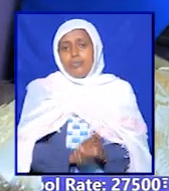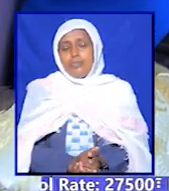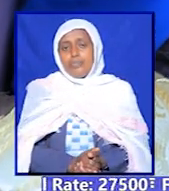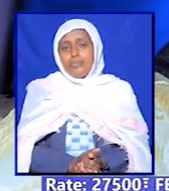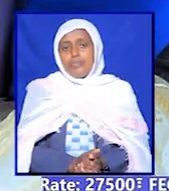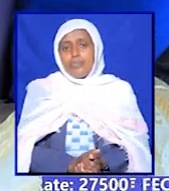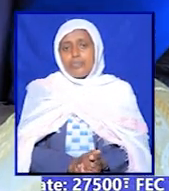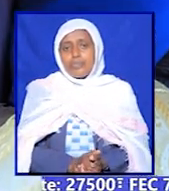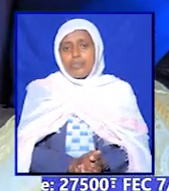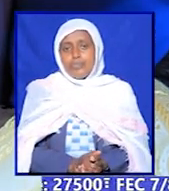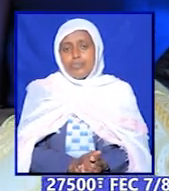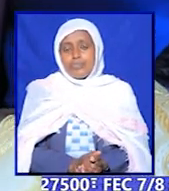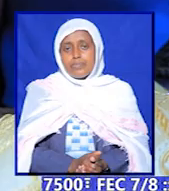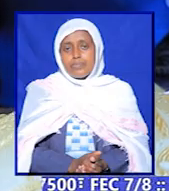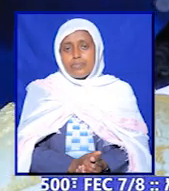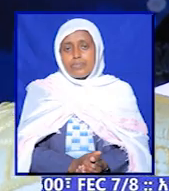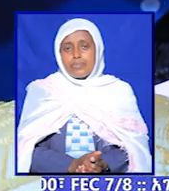ነው።